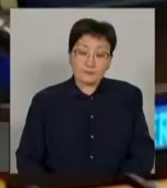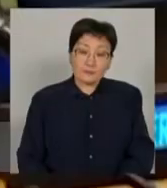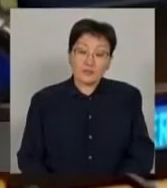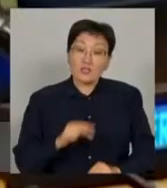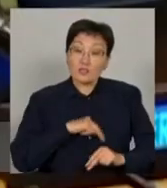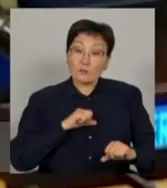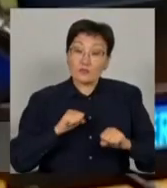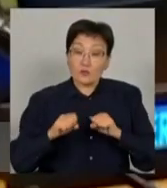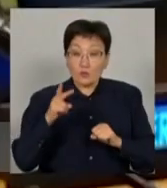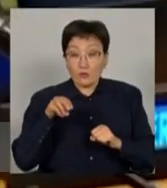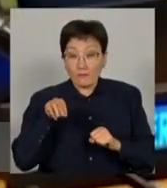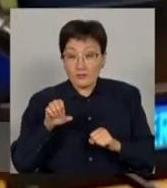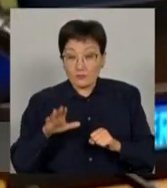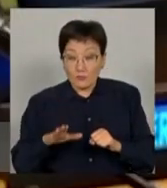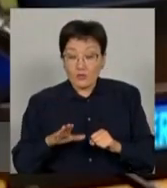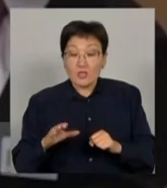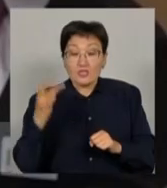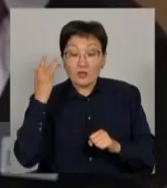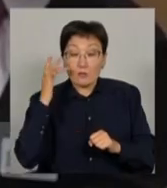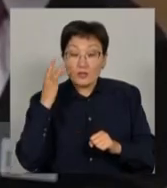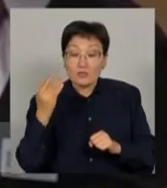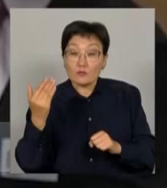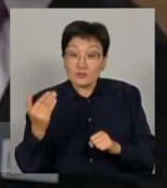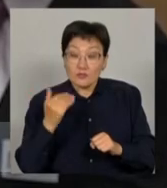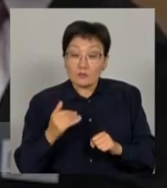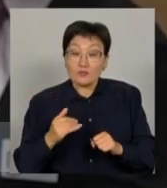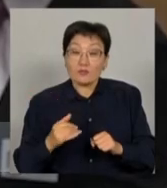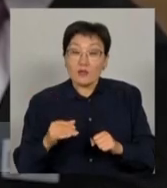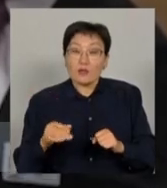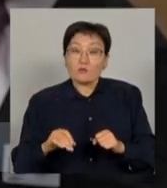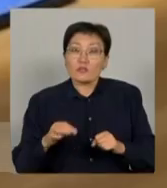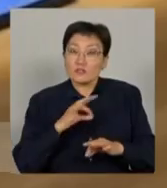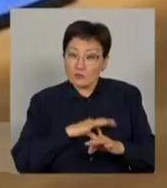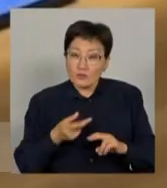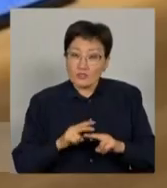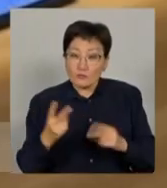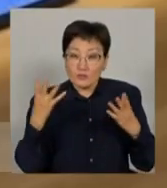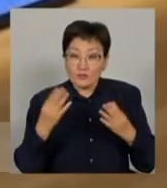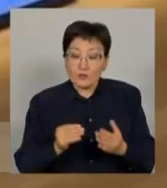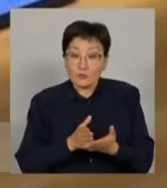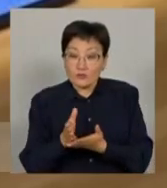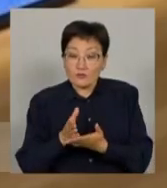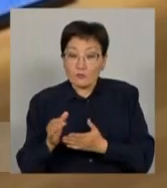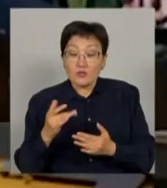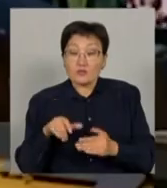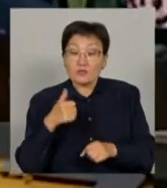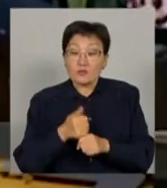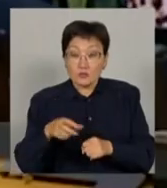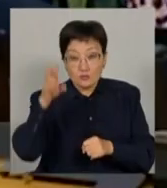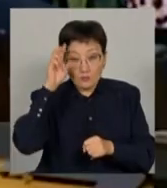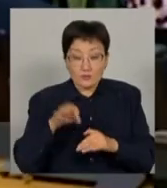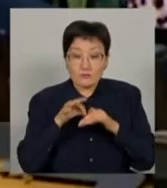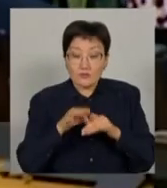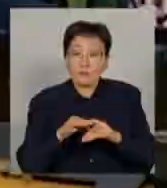Рабочая поездка токаева в Соединенные Штаты Америки выдалась продуктивной за эти два дня визита в нью-йорк глава государства